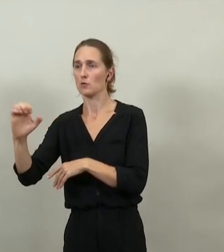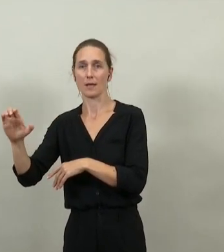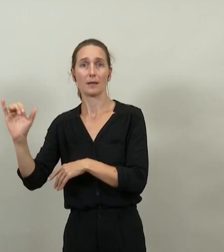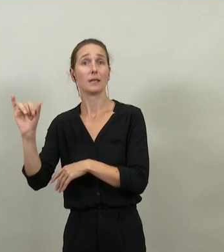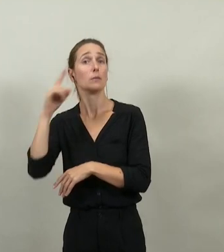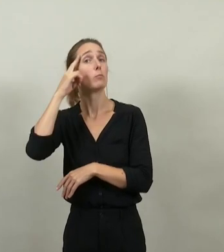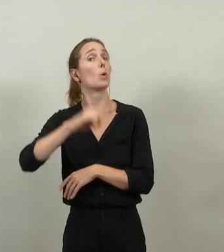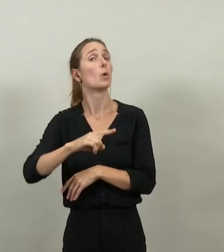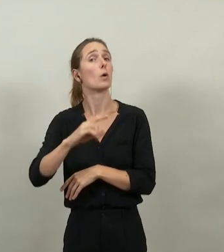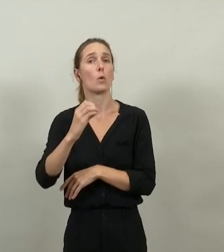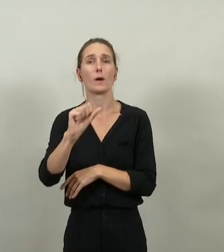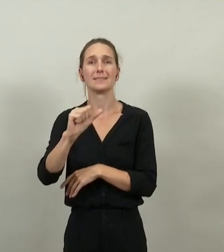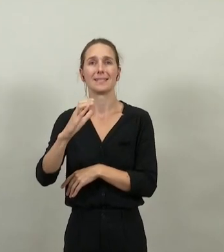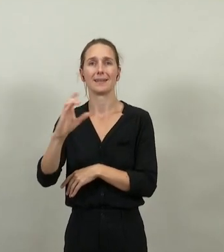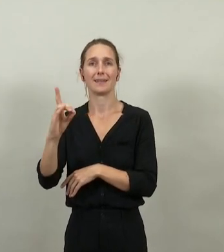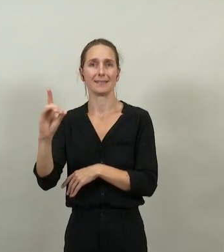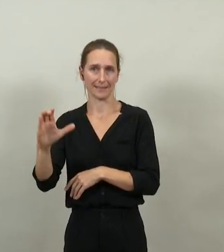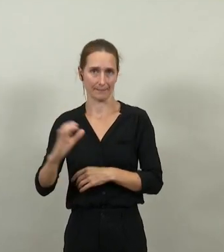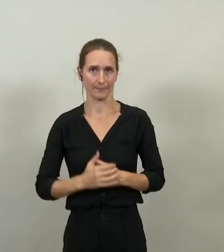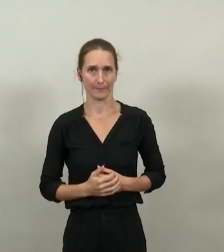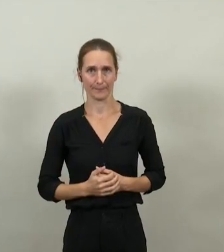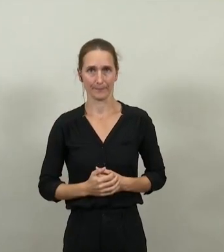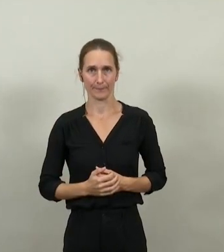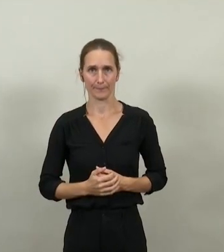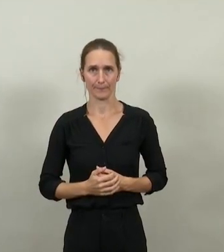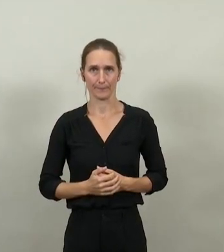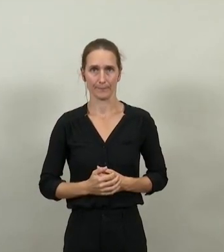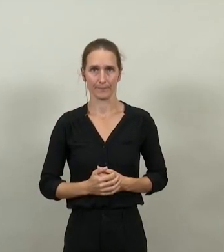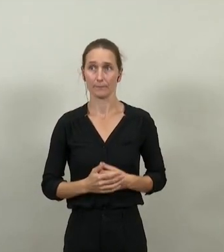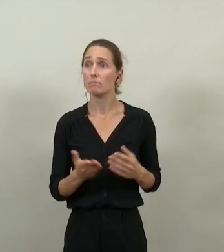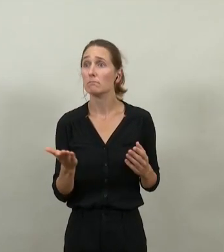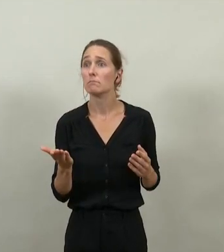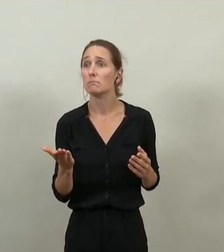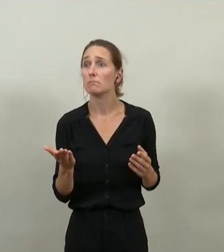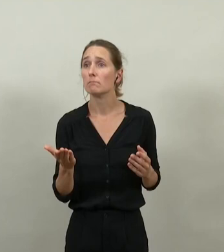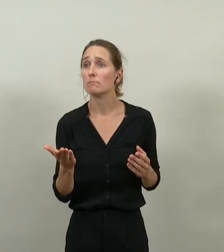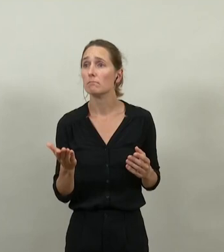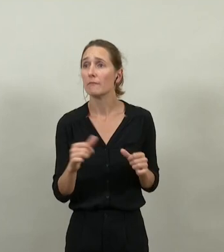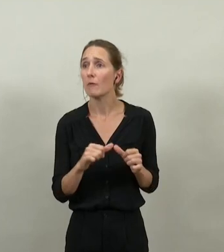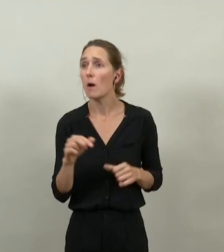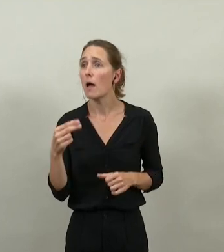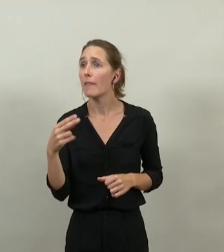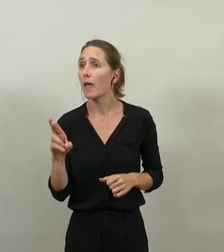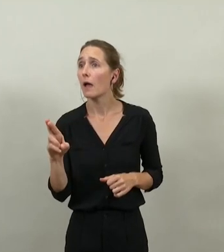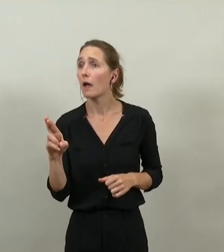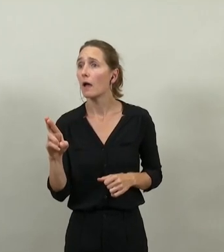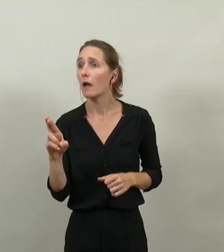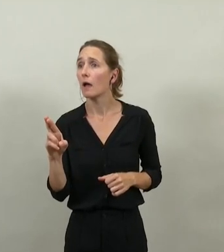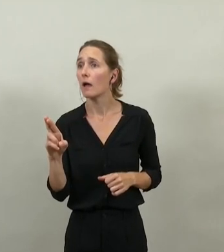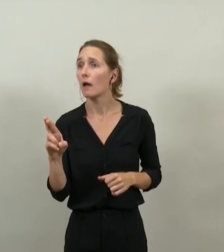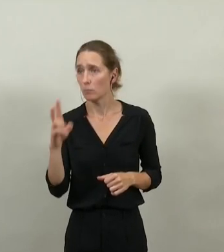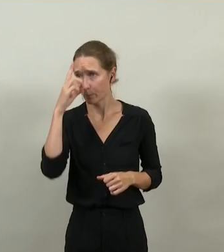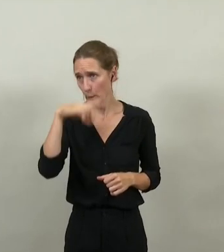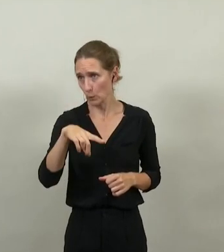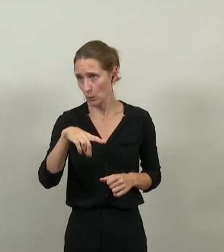pour OS desess et vous faites quoi NR pour donc pour